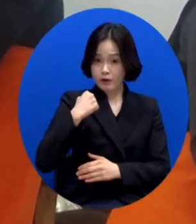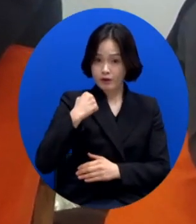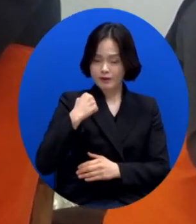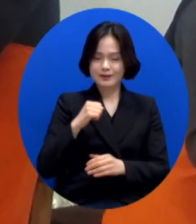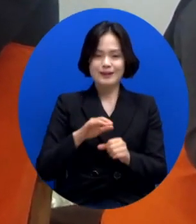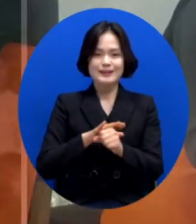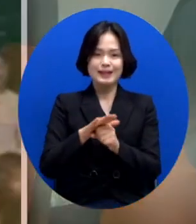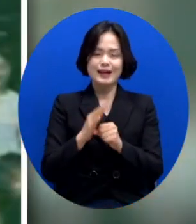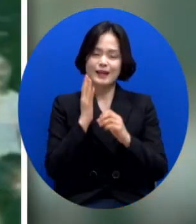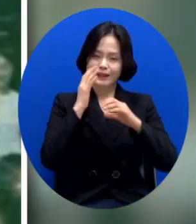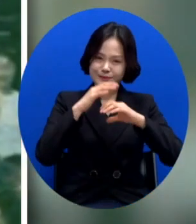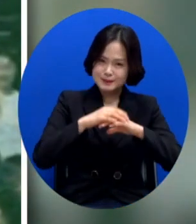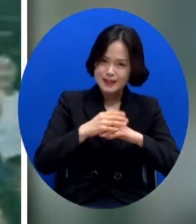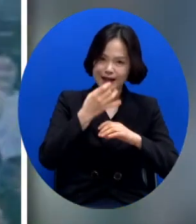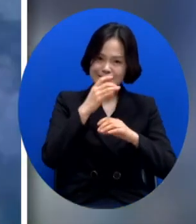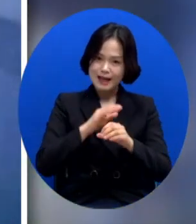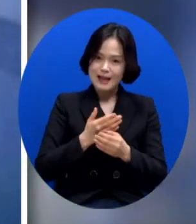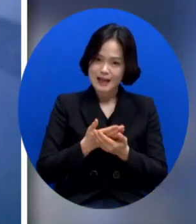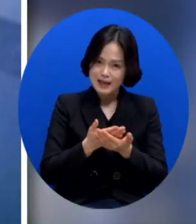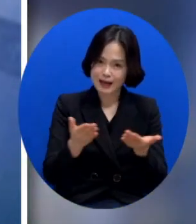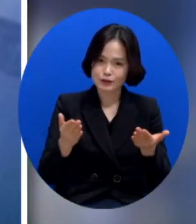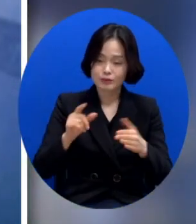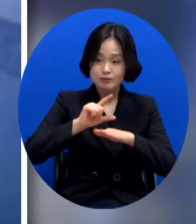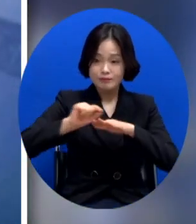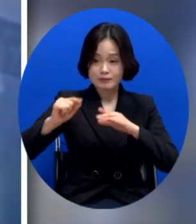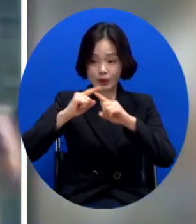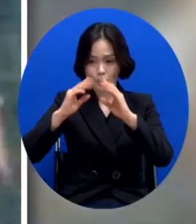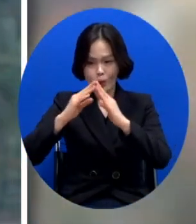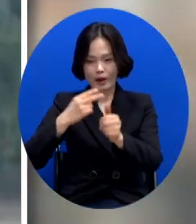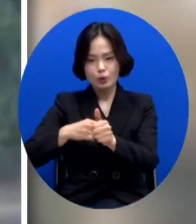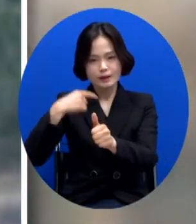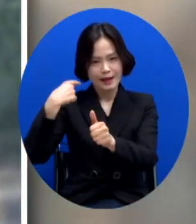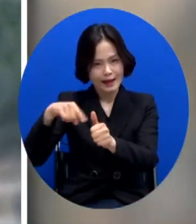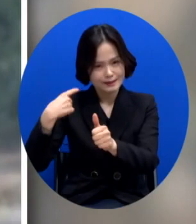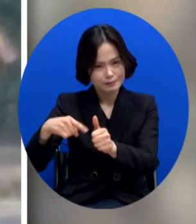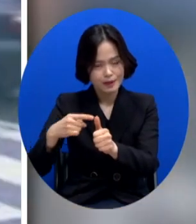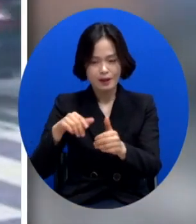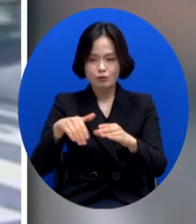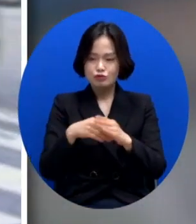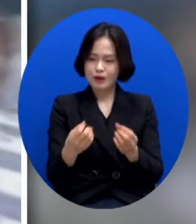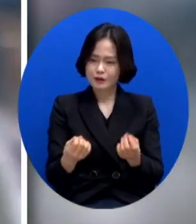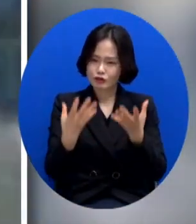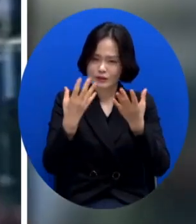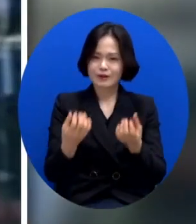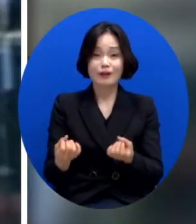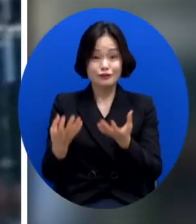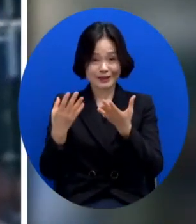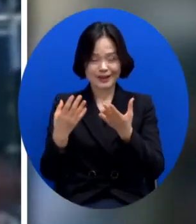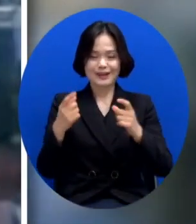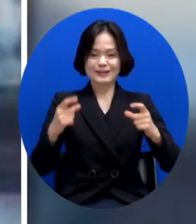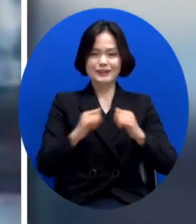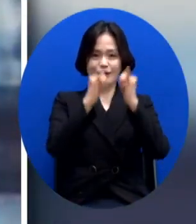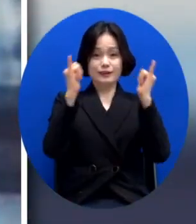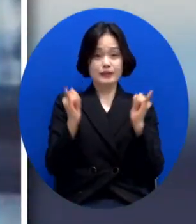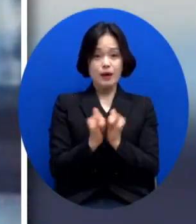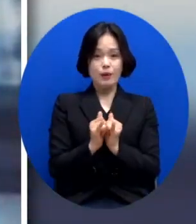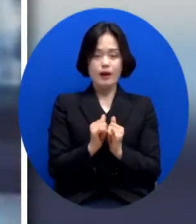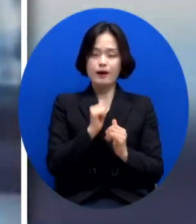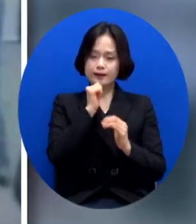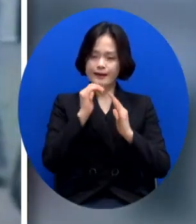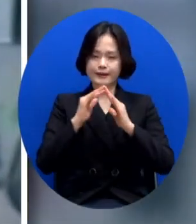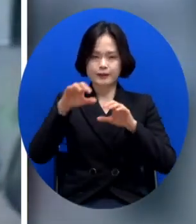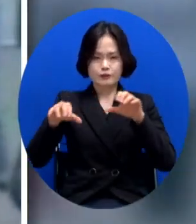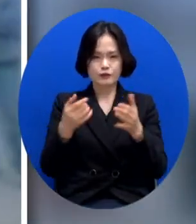쌀 나눔 농어촌 교회 교사 강습회 문화축제 등으로 지역 사회와 소외 이웃을 향해 뻗어